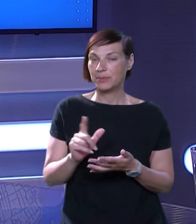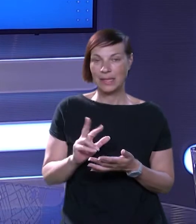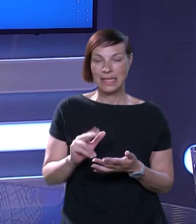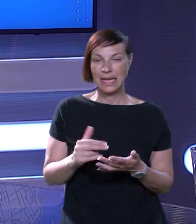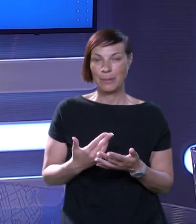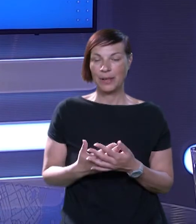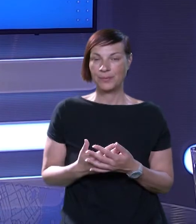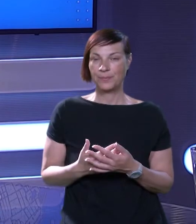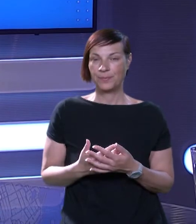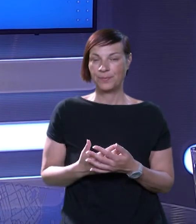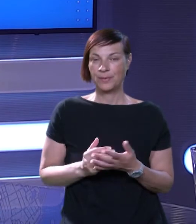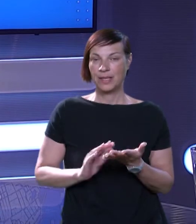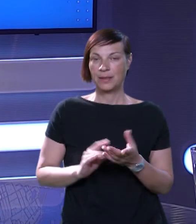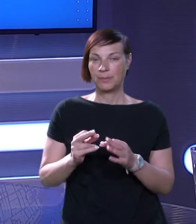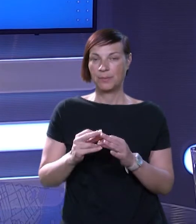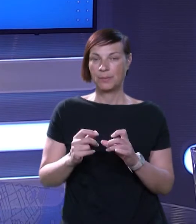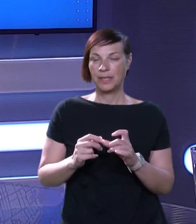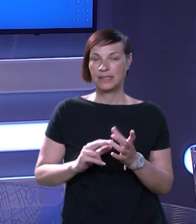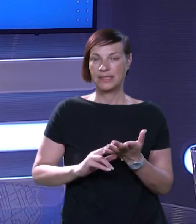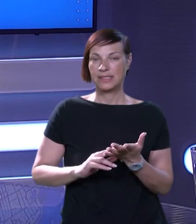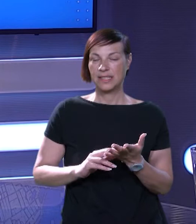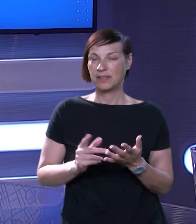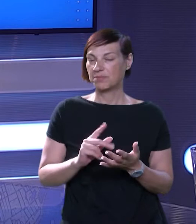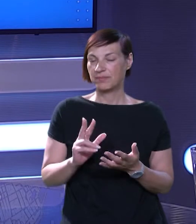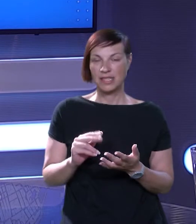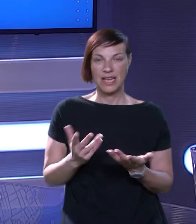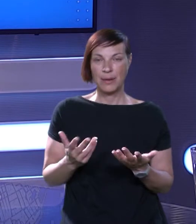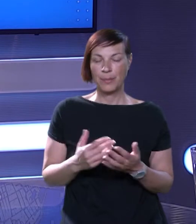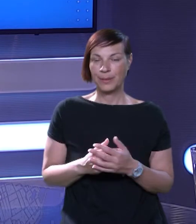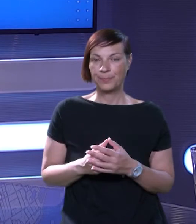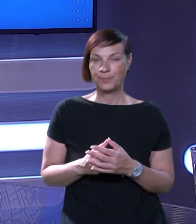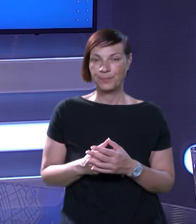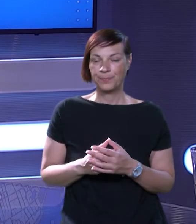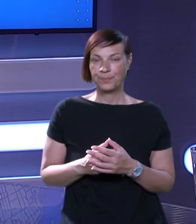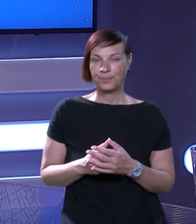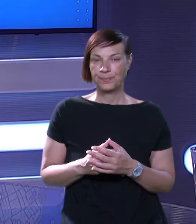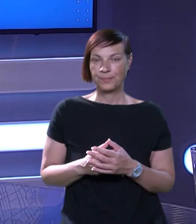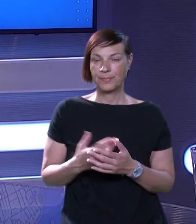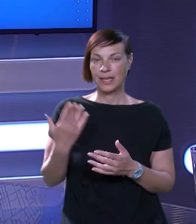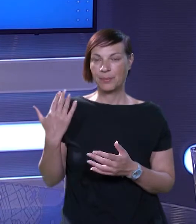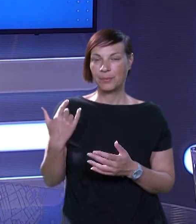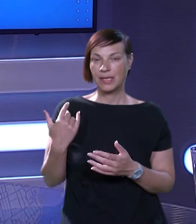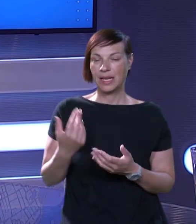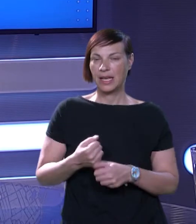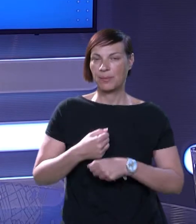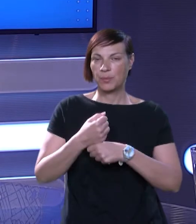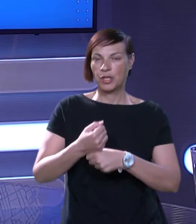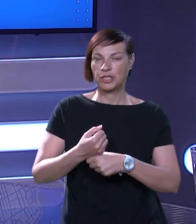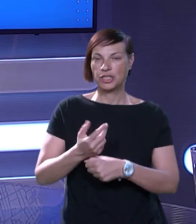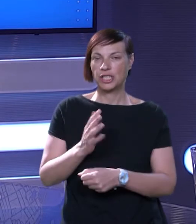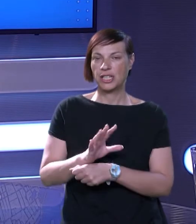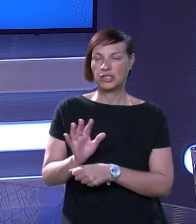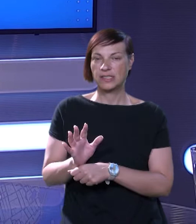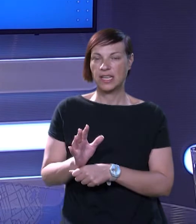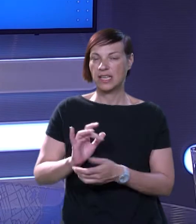nema, mainstream medijima u stvari ne postoji, ali bila je podržana od